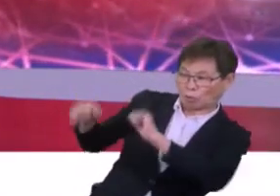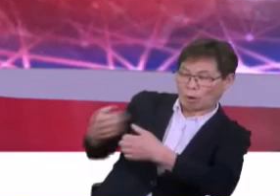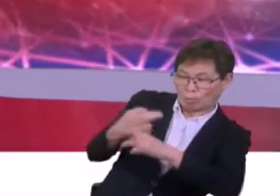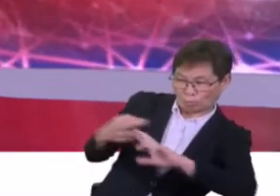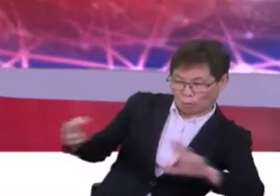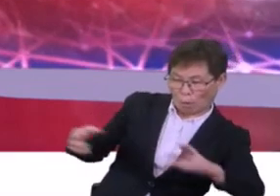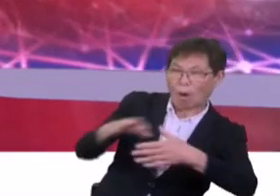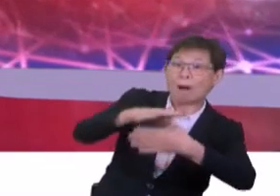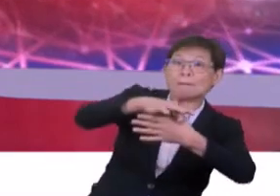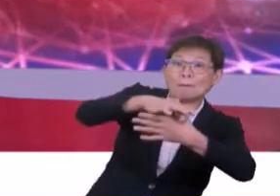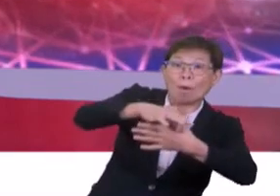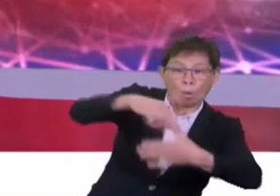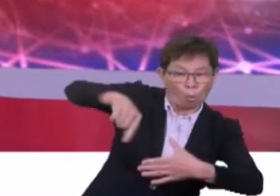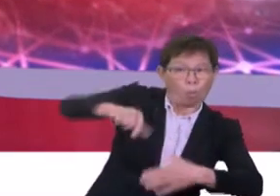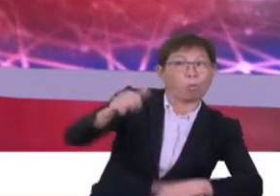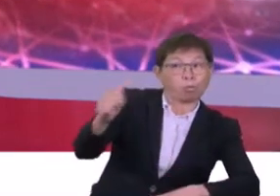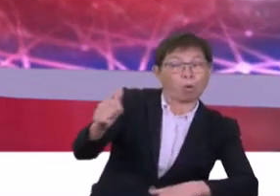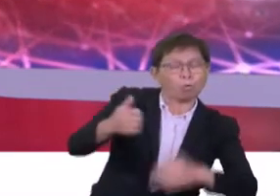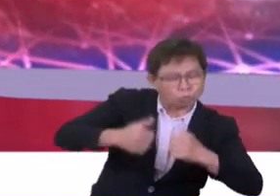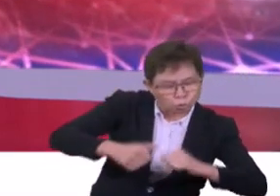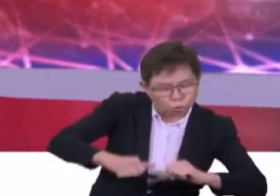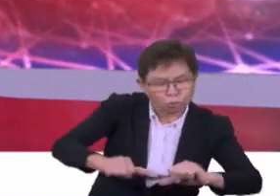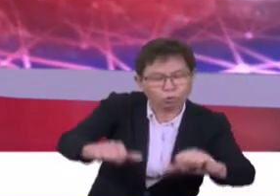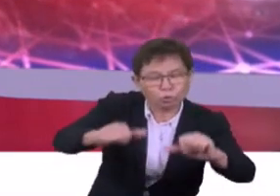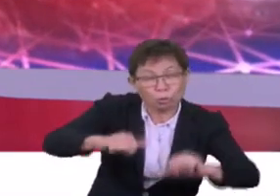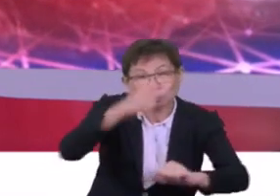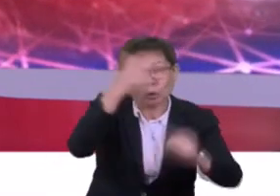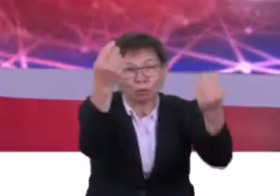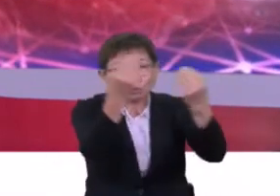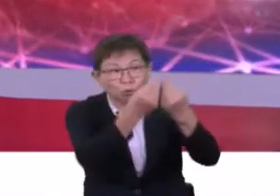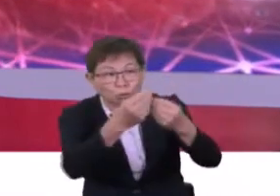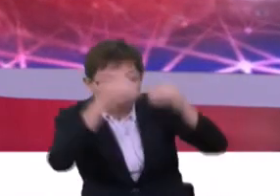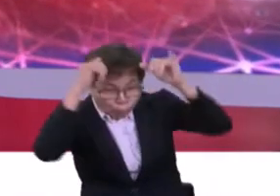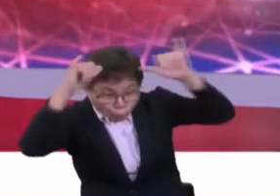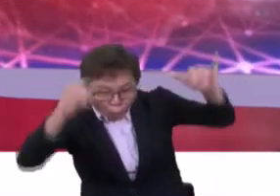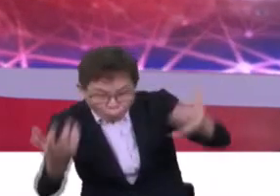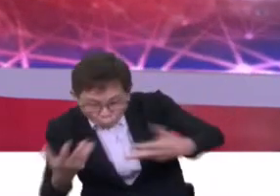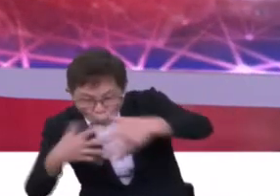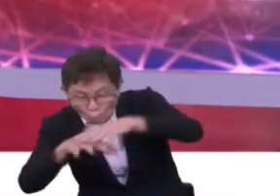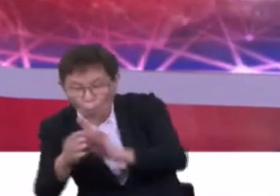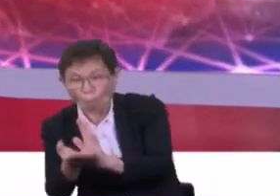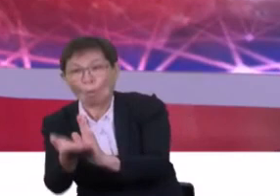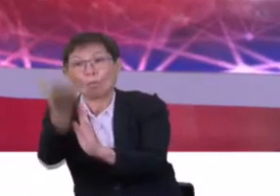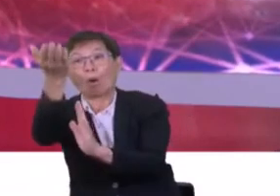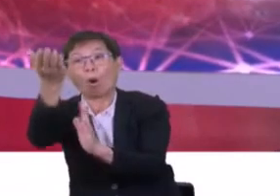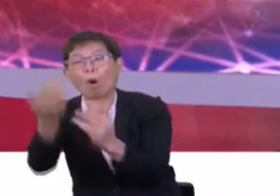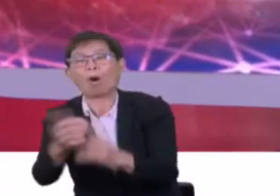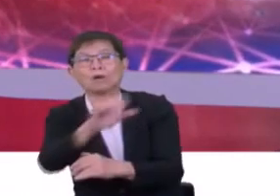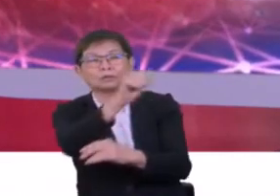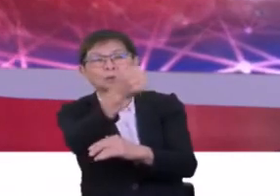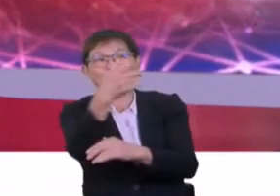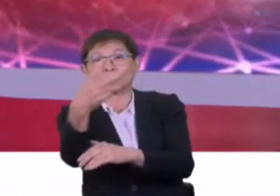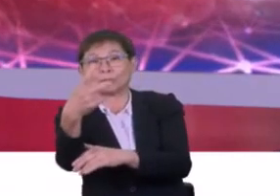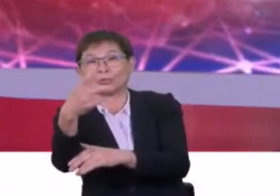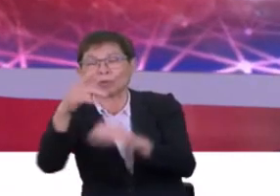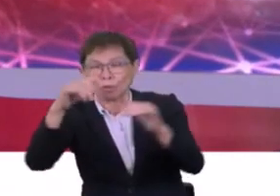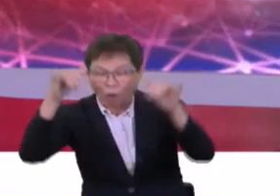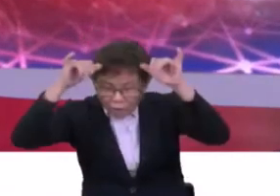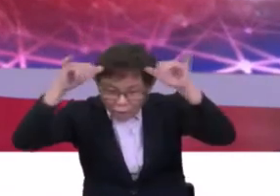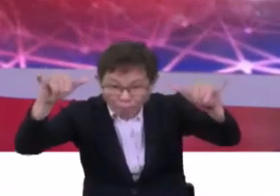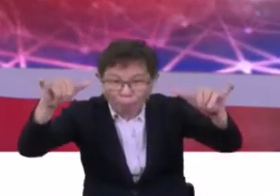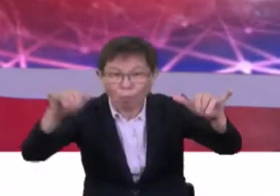menyediakan bekalan daging bermutu yang berurusan berdasarkan jumlah lembu integrasi ditingkatkan kepada 10.000 ekor